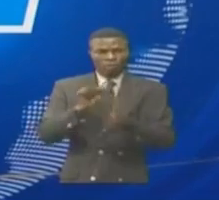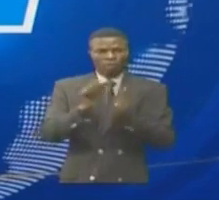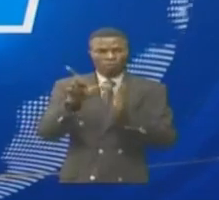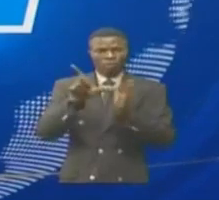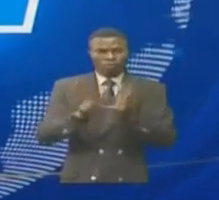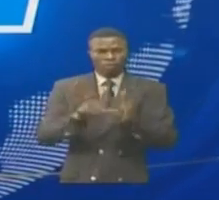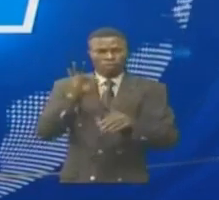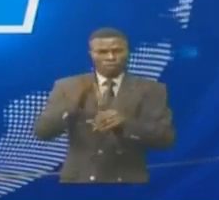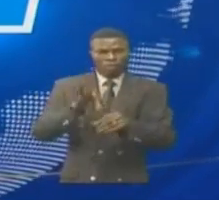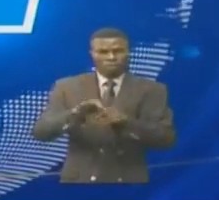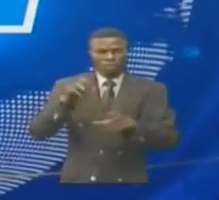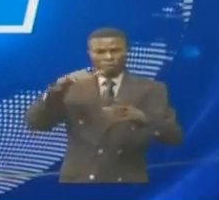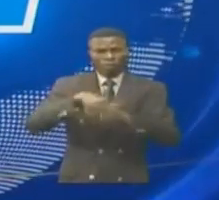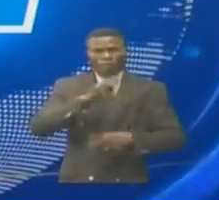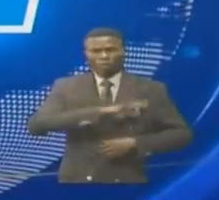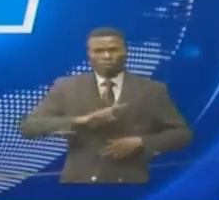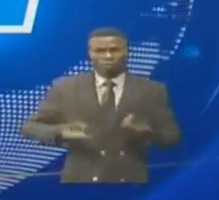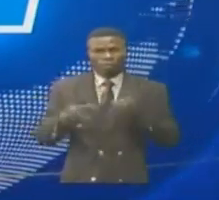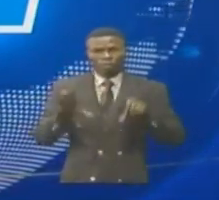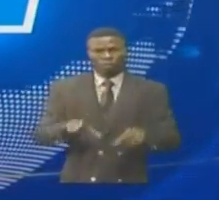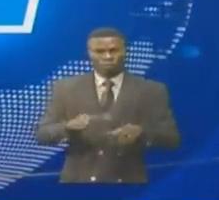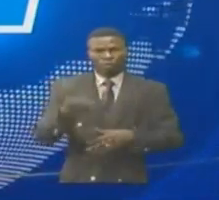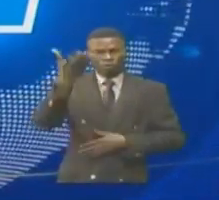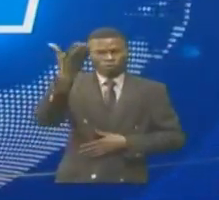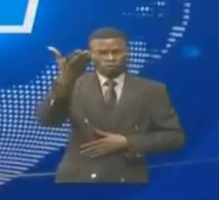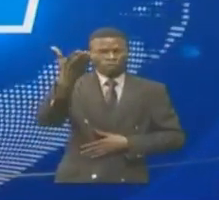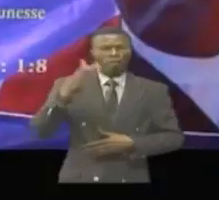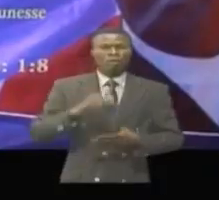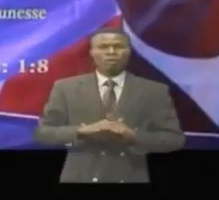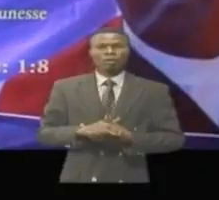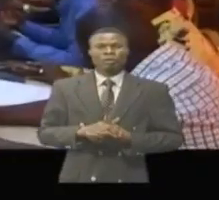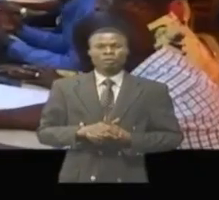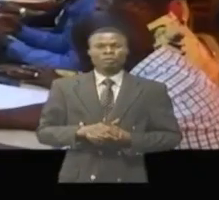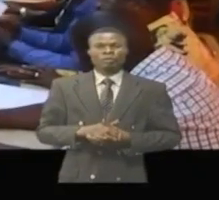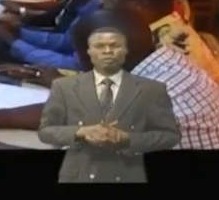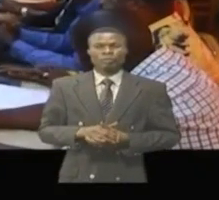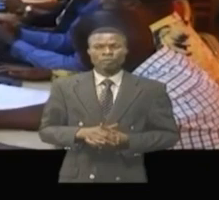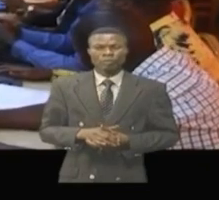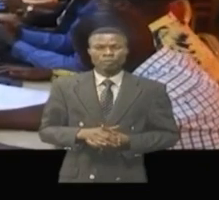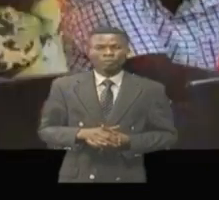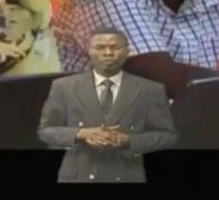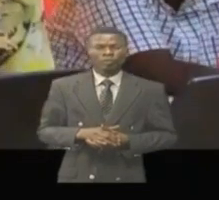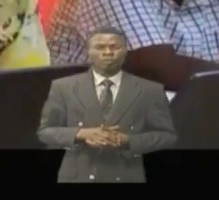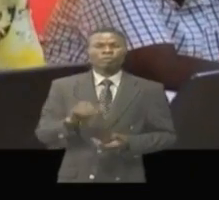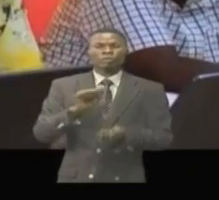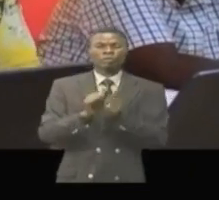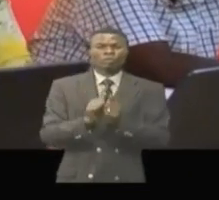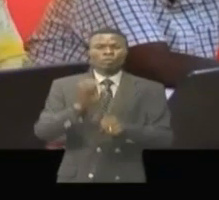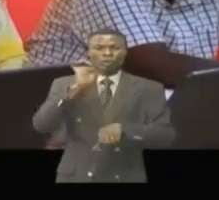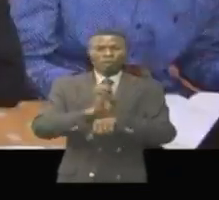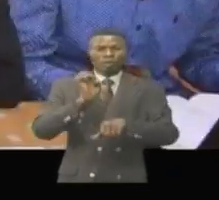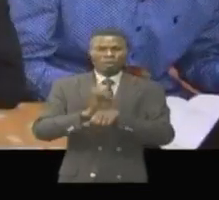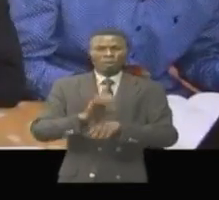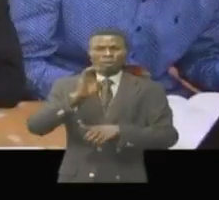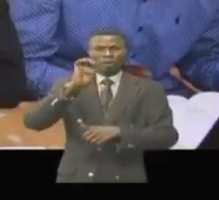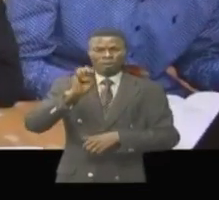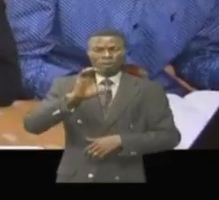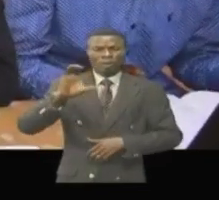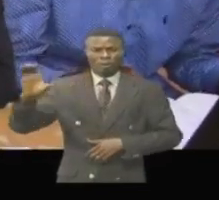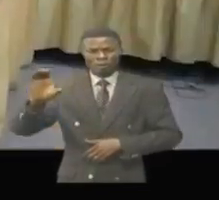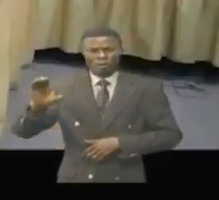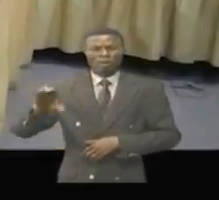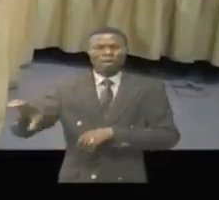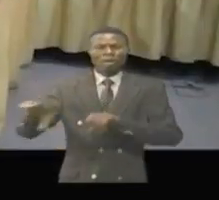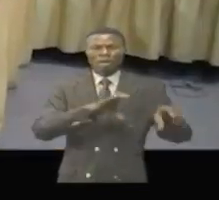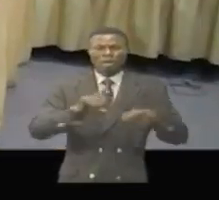électorale en République démocratique du Congo. Paulette Lomba, reportage. Témoins, paroles du Christ tirées du livre des Actes des Apôtres